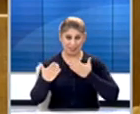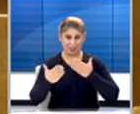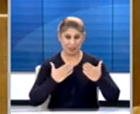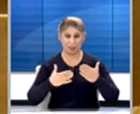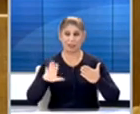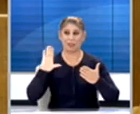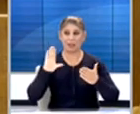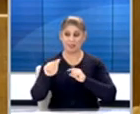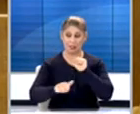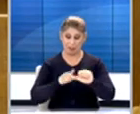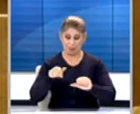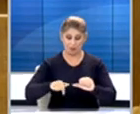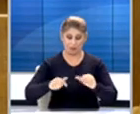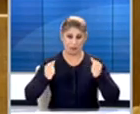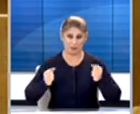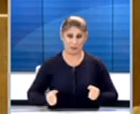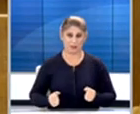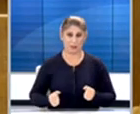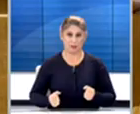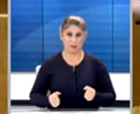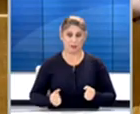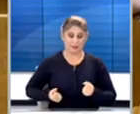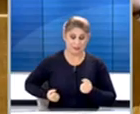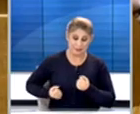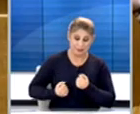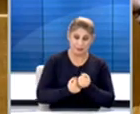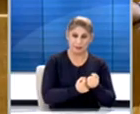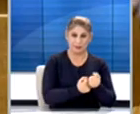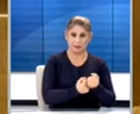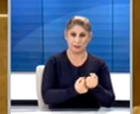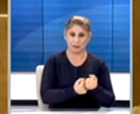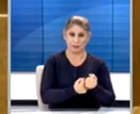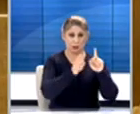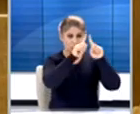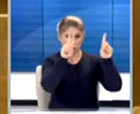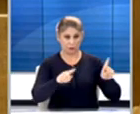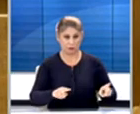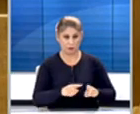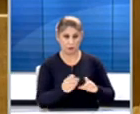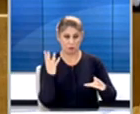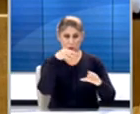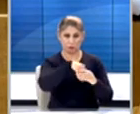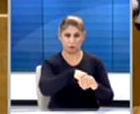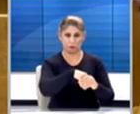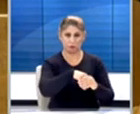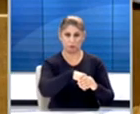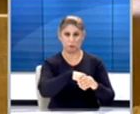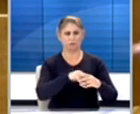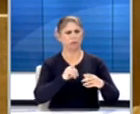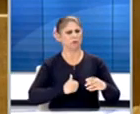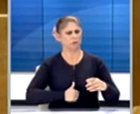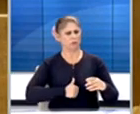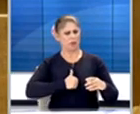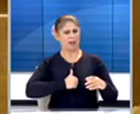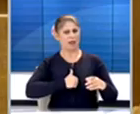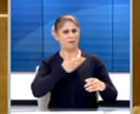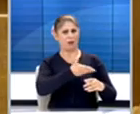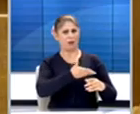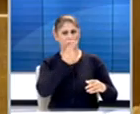έχετε ανακαλέσει από αυτό το βήμα τη στήριξή σας στο ψηφοδέλτιο που συμπεριλαμβάνει περήφανους κουντικούς, θα είστε